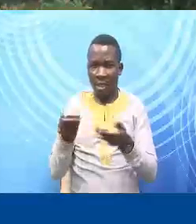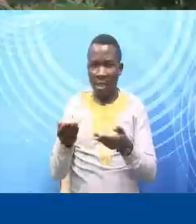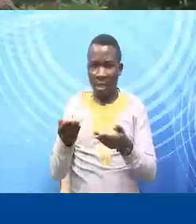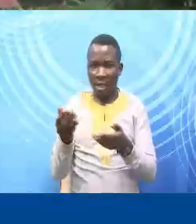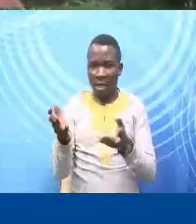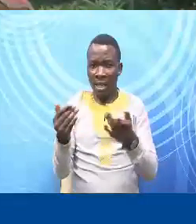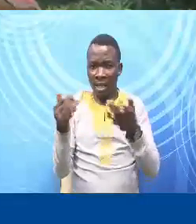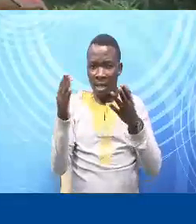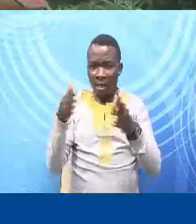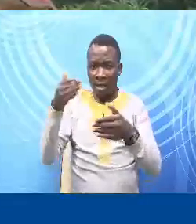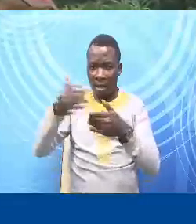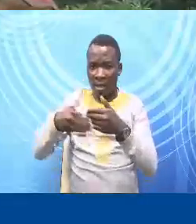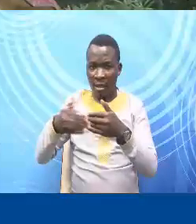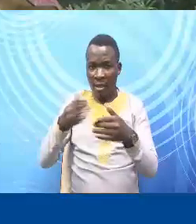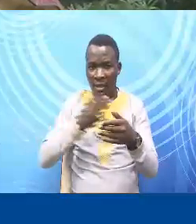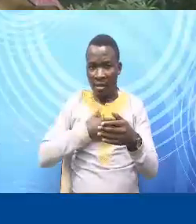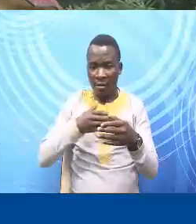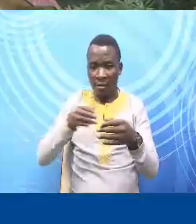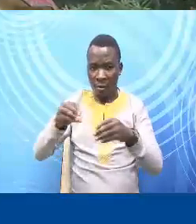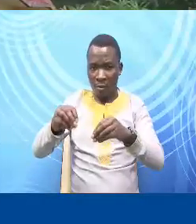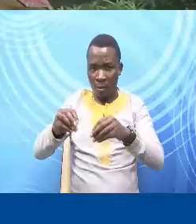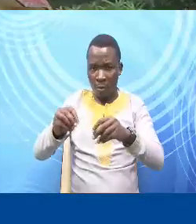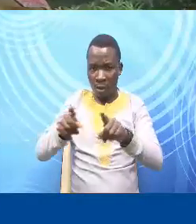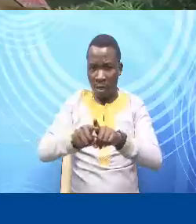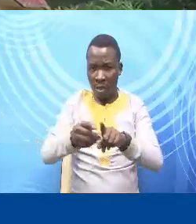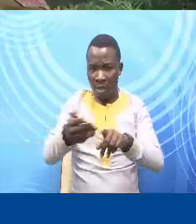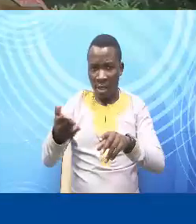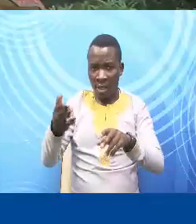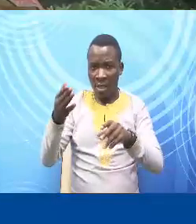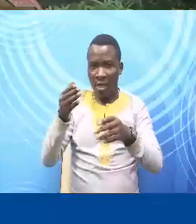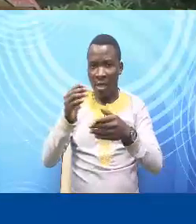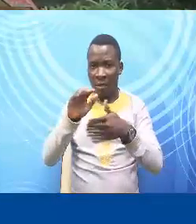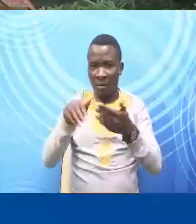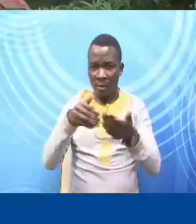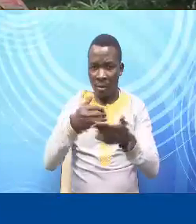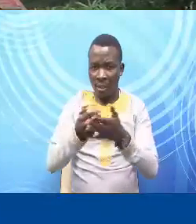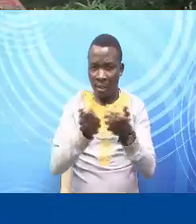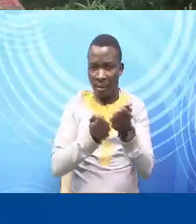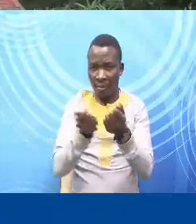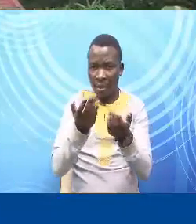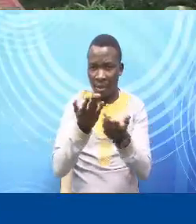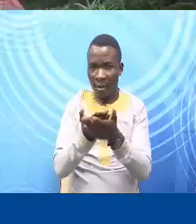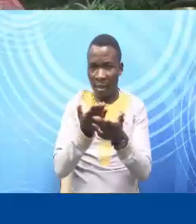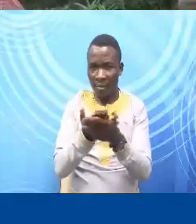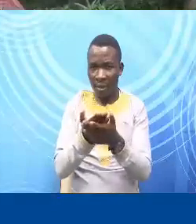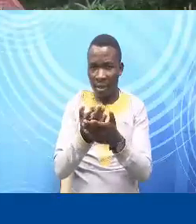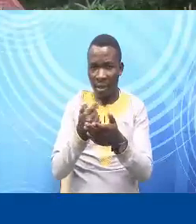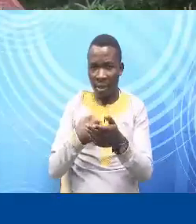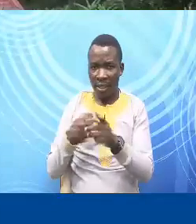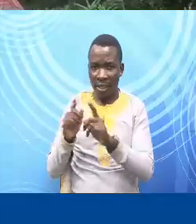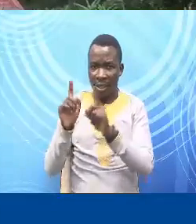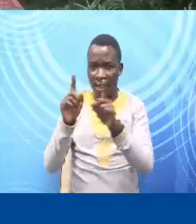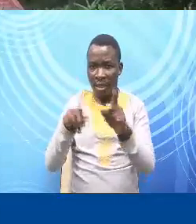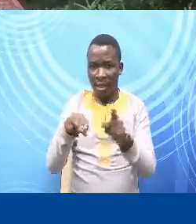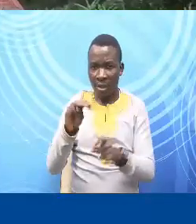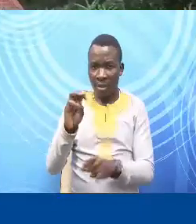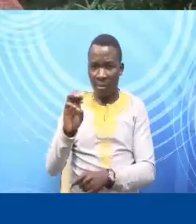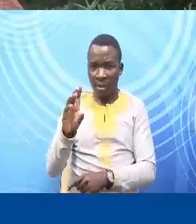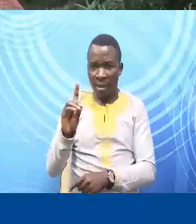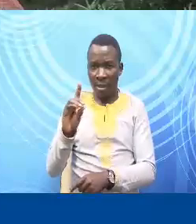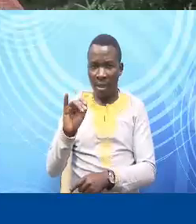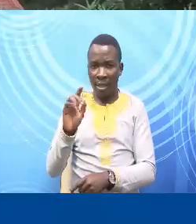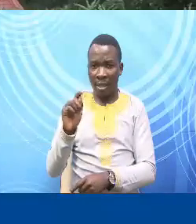uyu mucanga nibyo by'amamodoka byose bisaba kuba nagiye muri meditation ahubwo